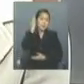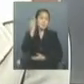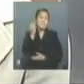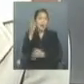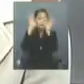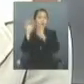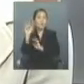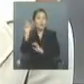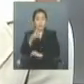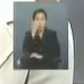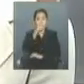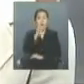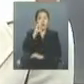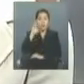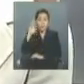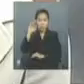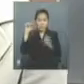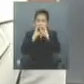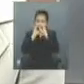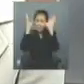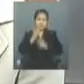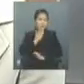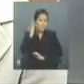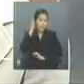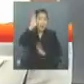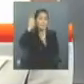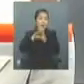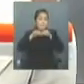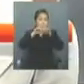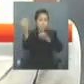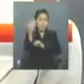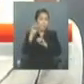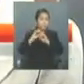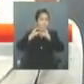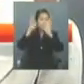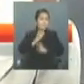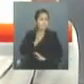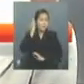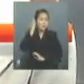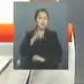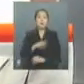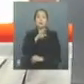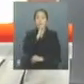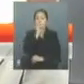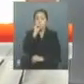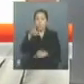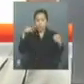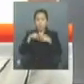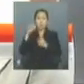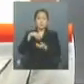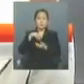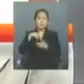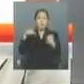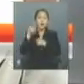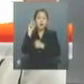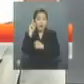ระบบ HD ก็จะมีความคมเข้มชัดเจนมากยิ่งขึ้นนะคะเป็นบททดสอบทั้งช่างแต่งหน้าและตัวผู้ประกาศด้วยว่าจะซ่อนร่องรอย